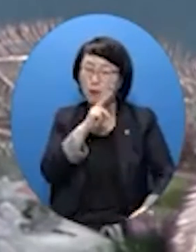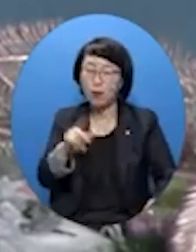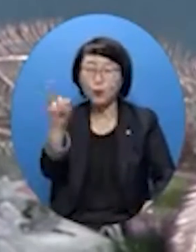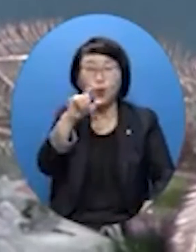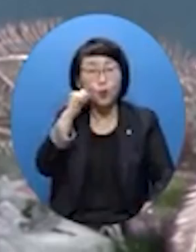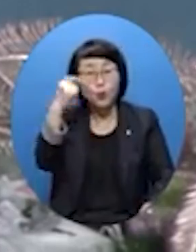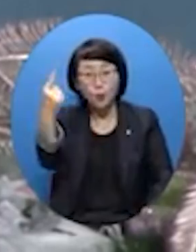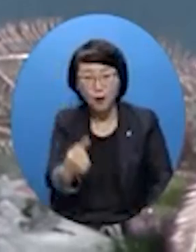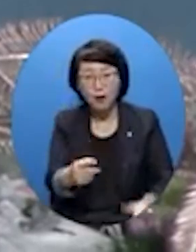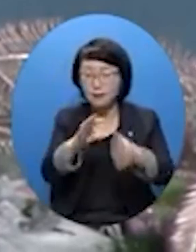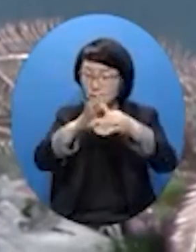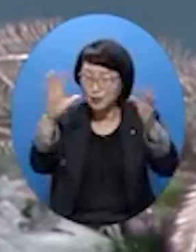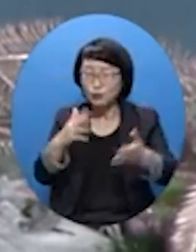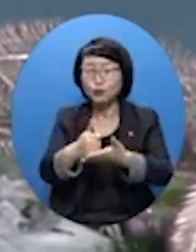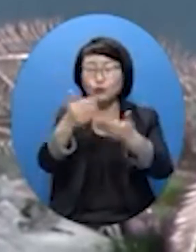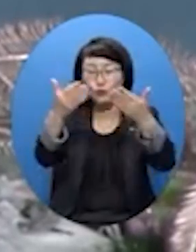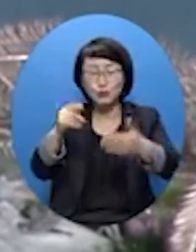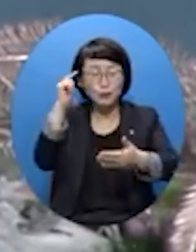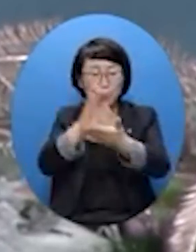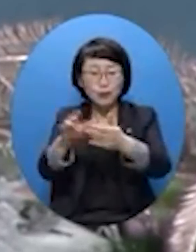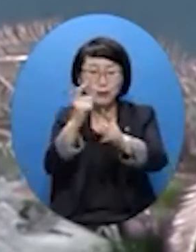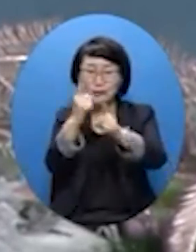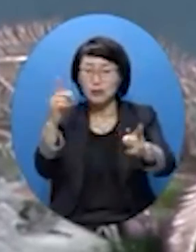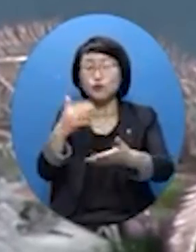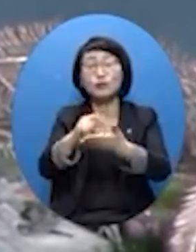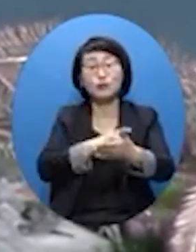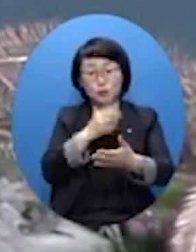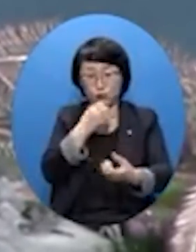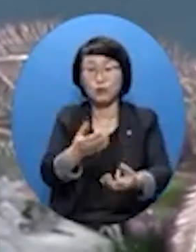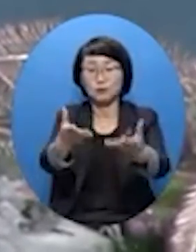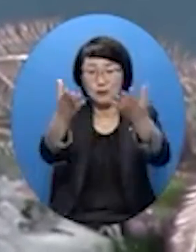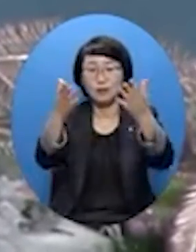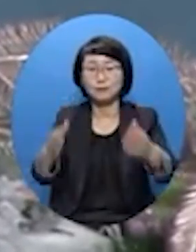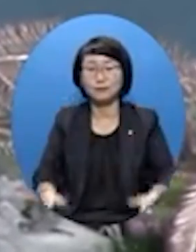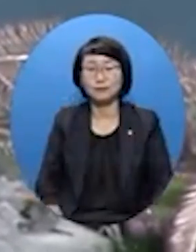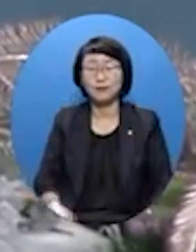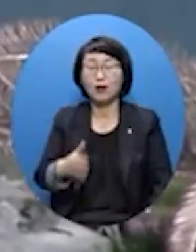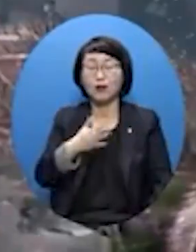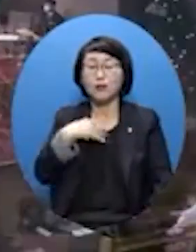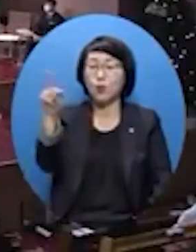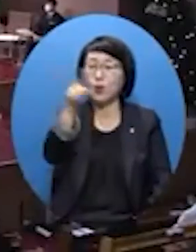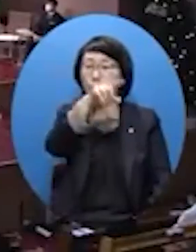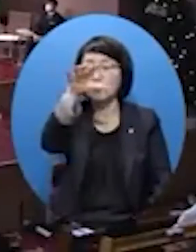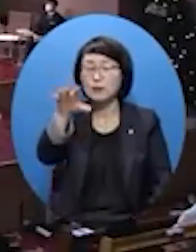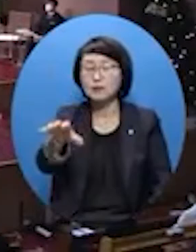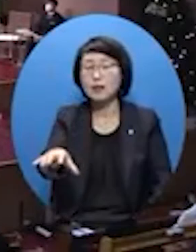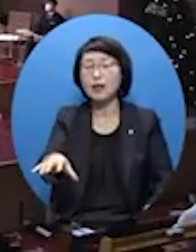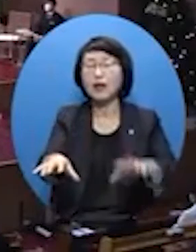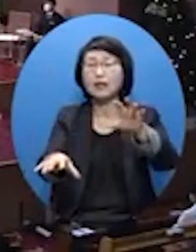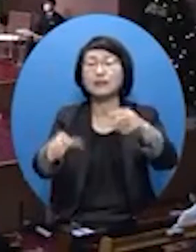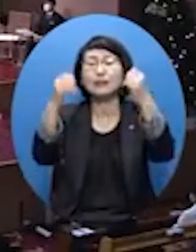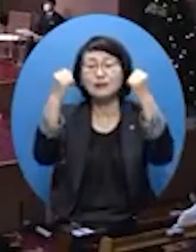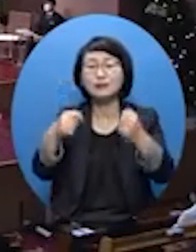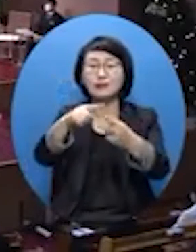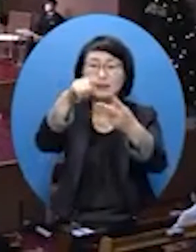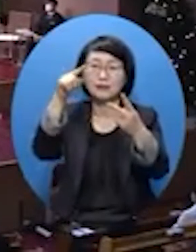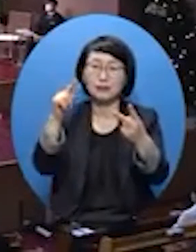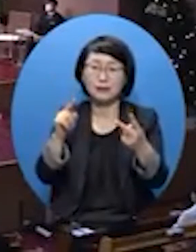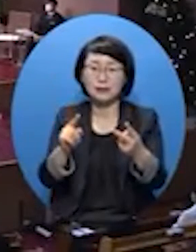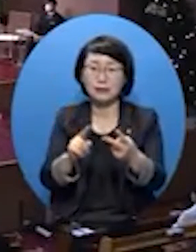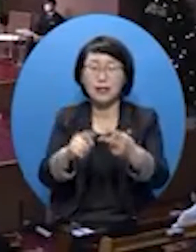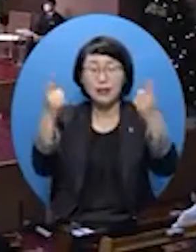어떤 어려움에 다가와도 주님 주신 평안함으로 승리한 여러분 되기를 주님의 이름으로 축원합니다. 나 어느 곳에